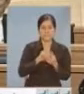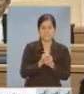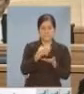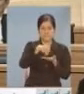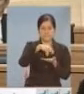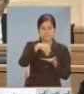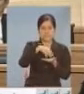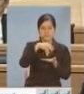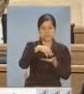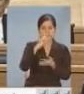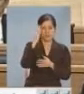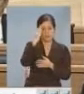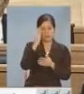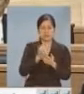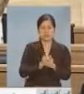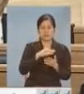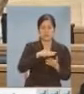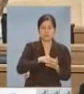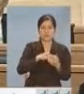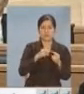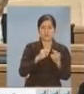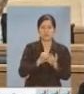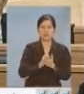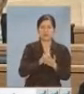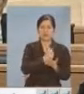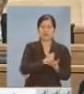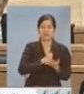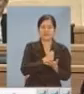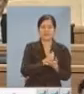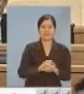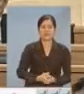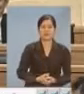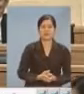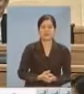มาพูดความจริงแม้ว่าจะข่มขืนอยู่บ้างนะครับ